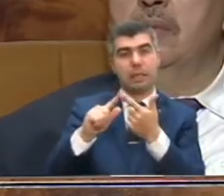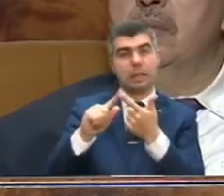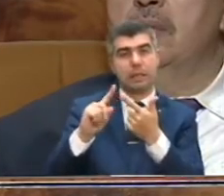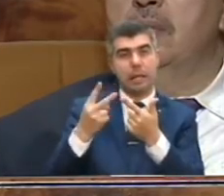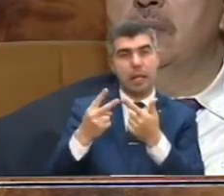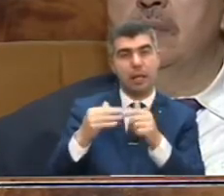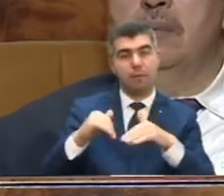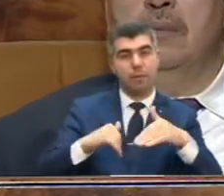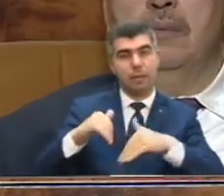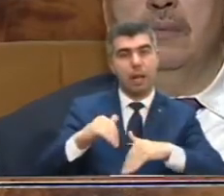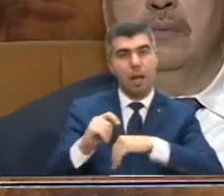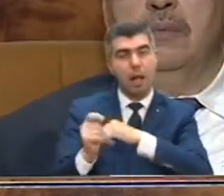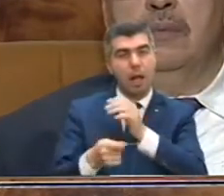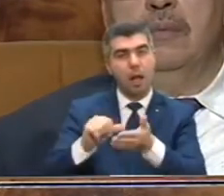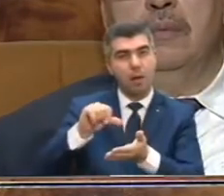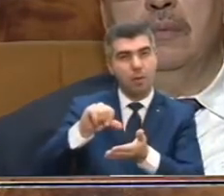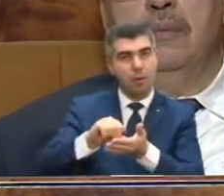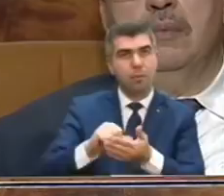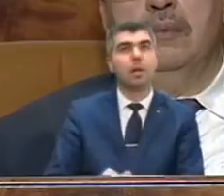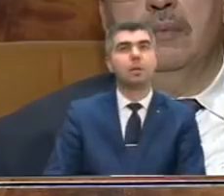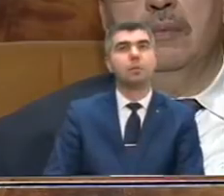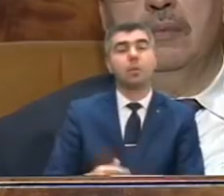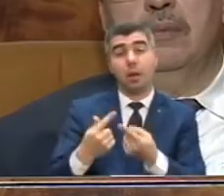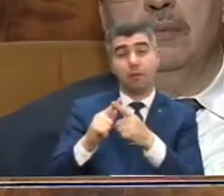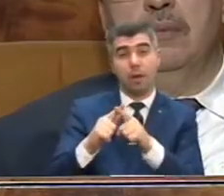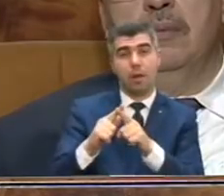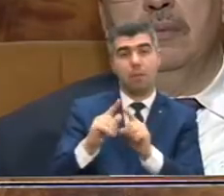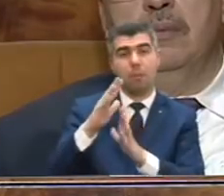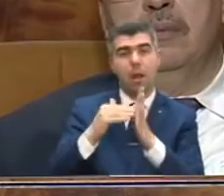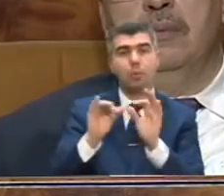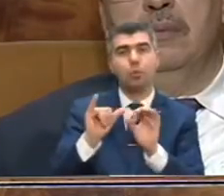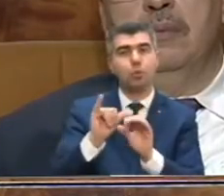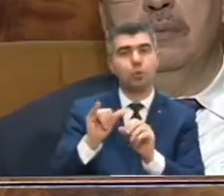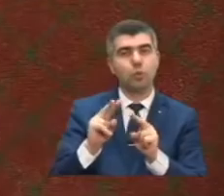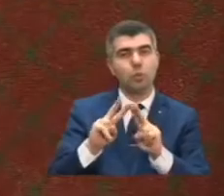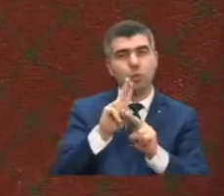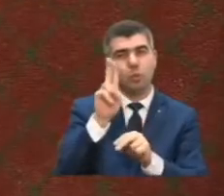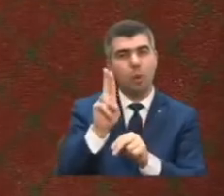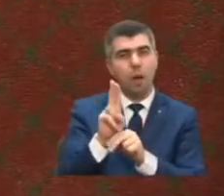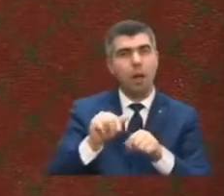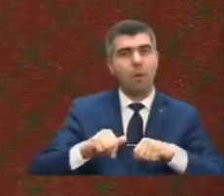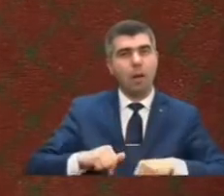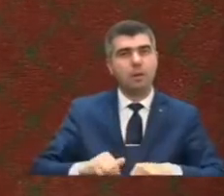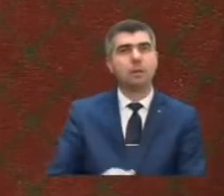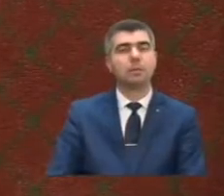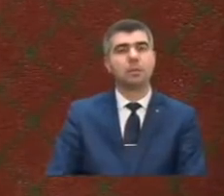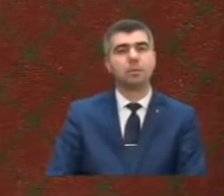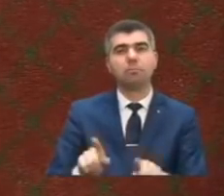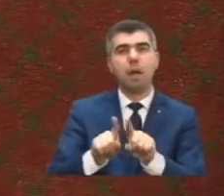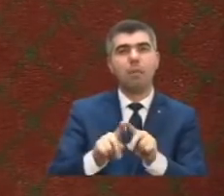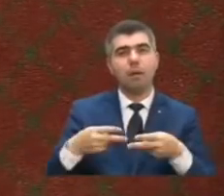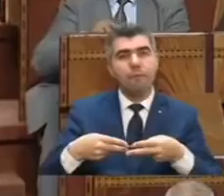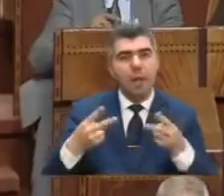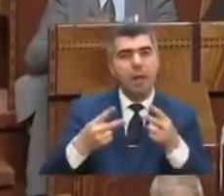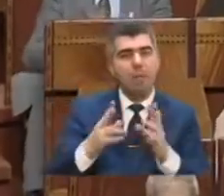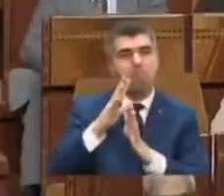القروية واعتمادا على معيار الفعلية والفاعلية لهذا البرنامج، نسألكم السيد الوزير إلى أي مدى كان البرنامج